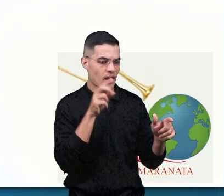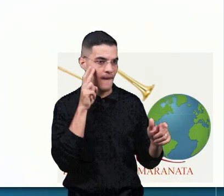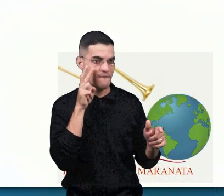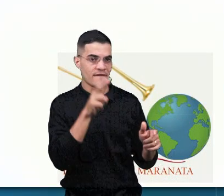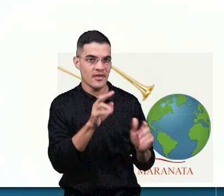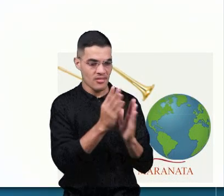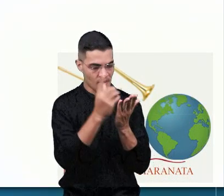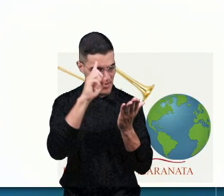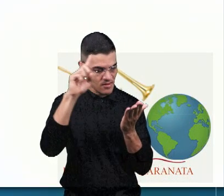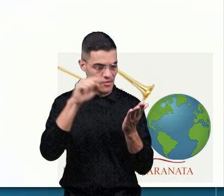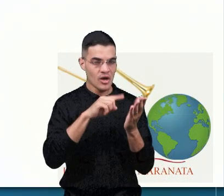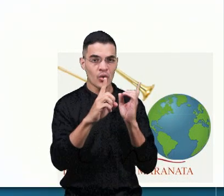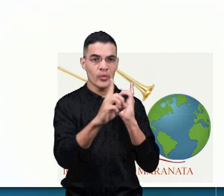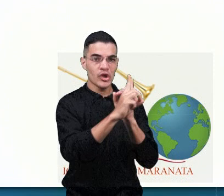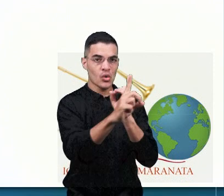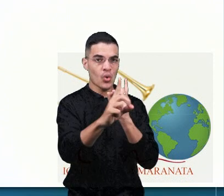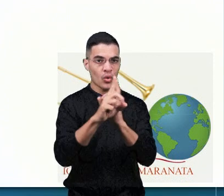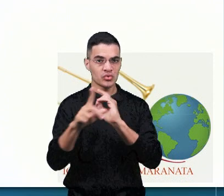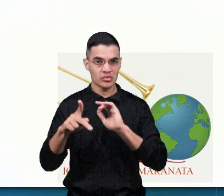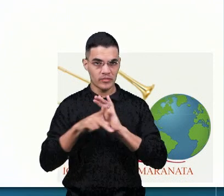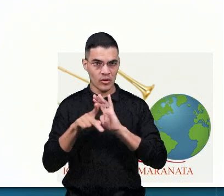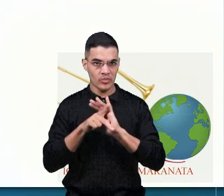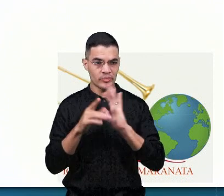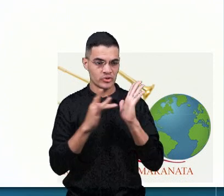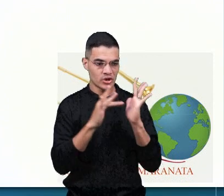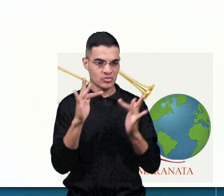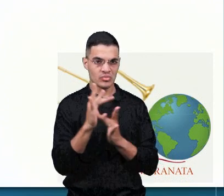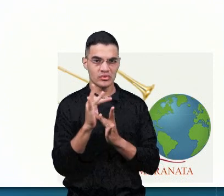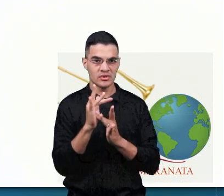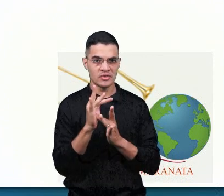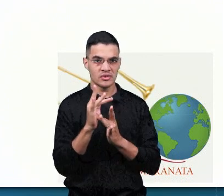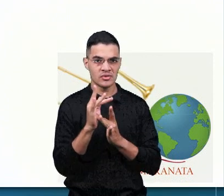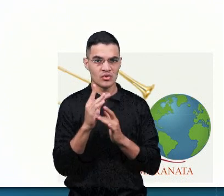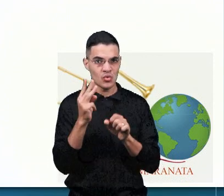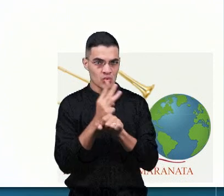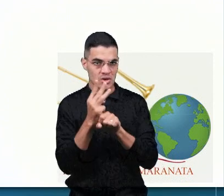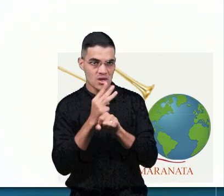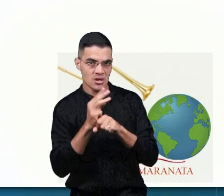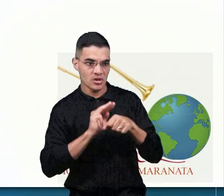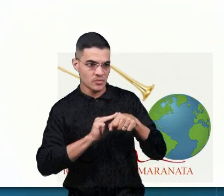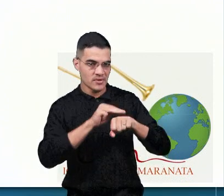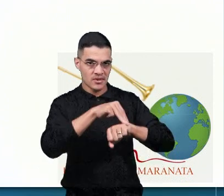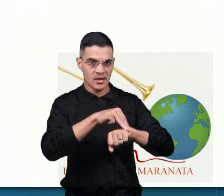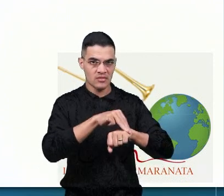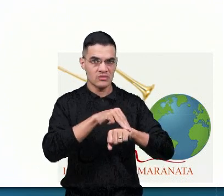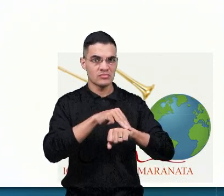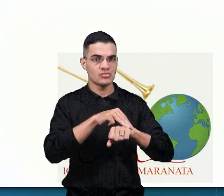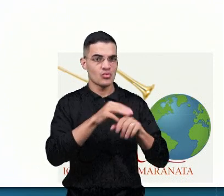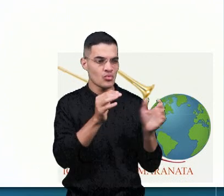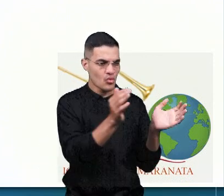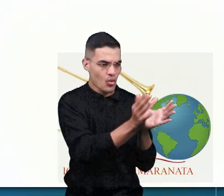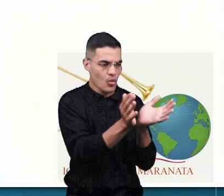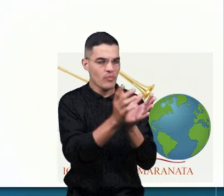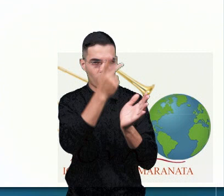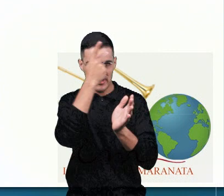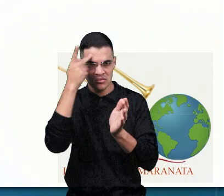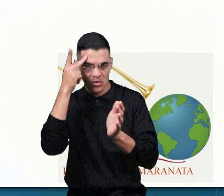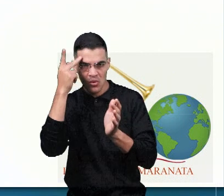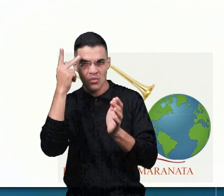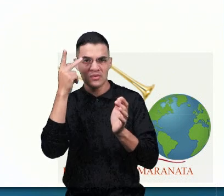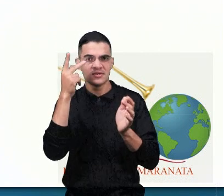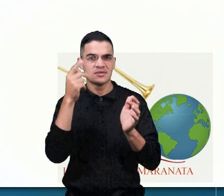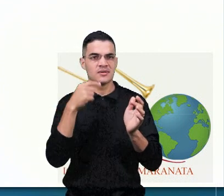rencontres du Seigneur Jésus avec les personnes, des groupes et multitudes en soulignant les aspects historiques et